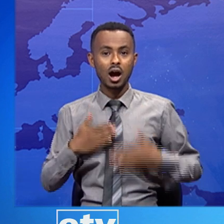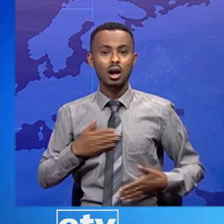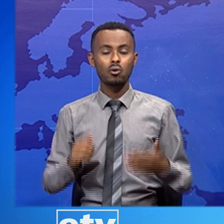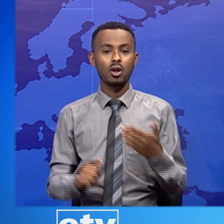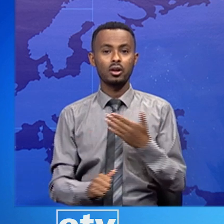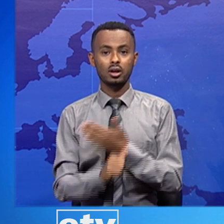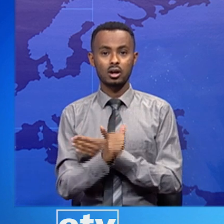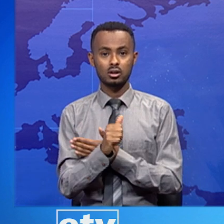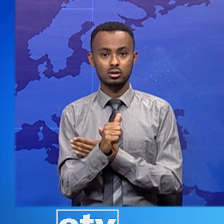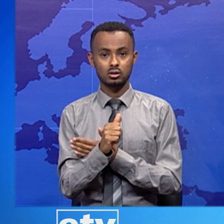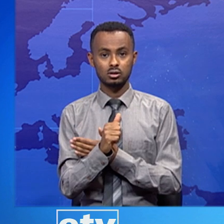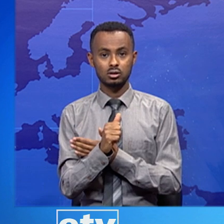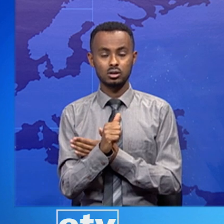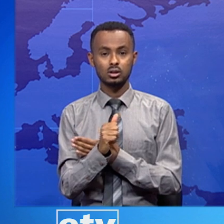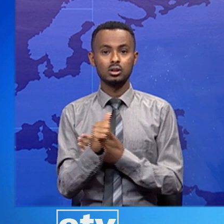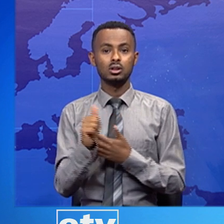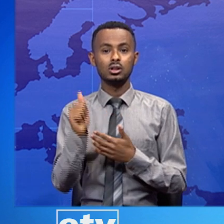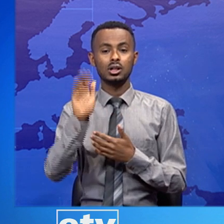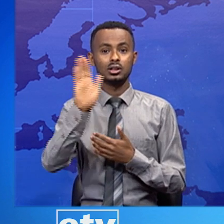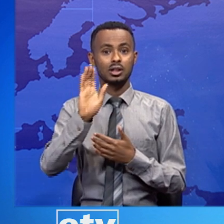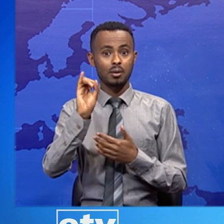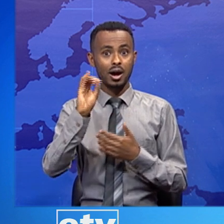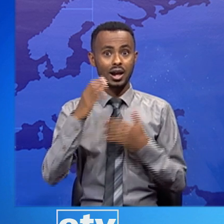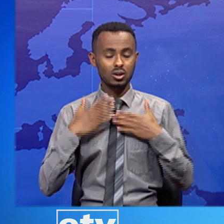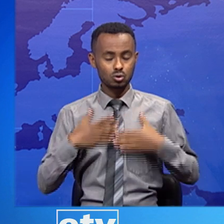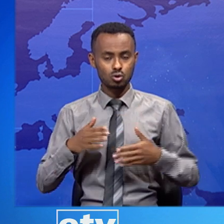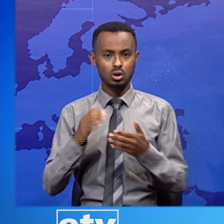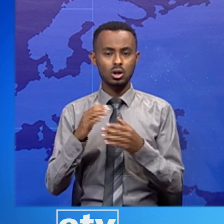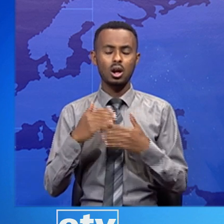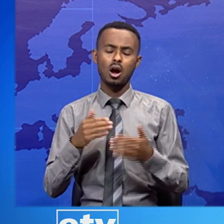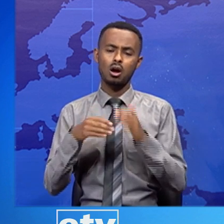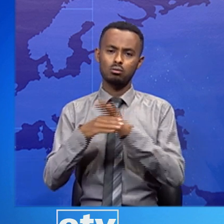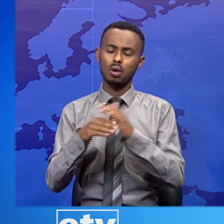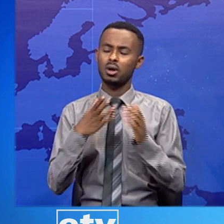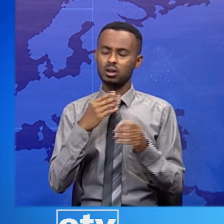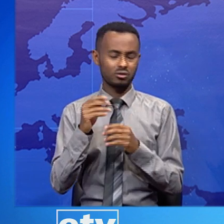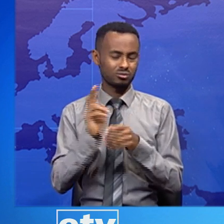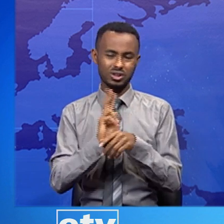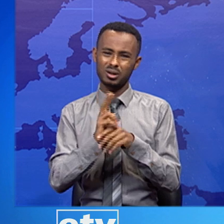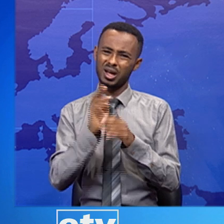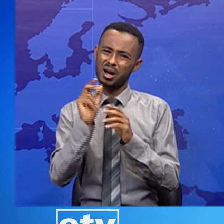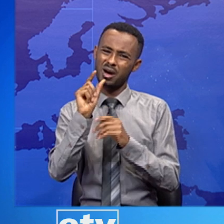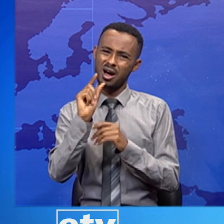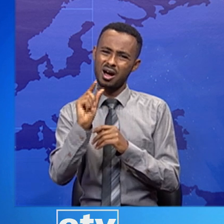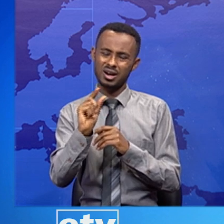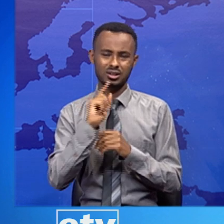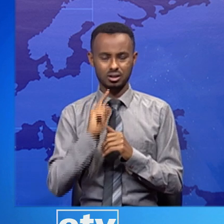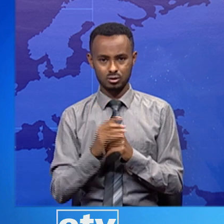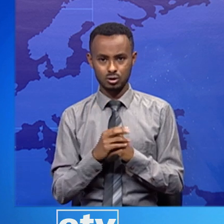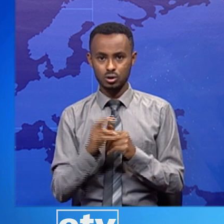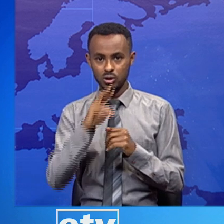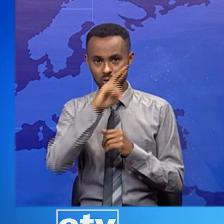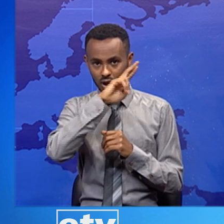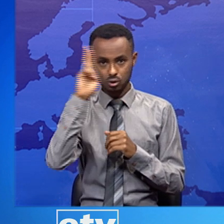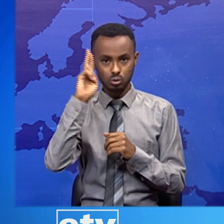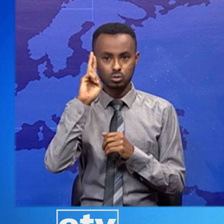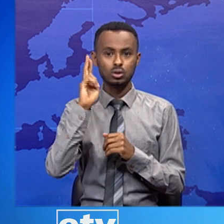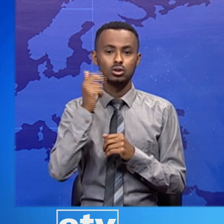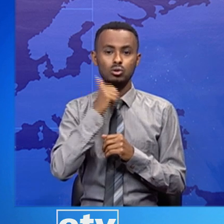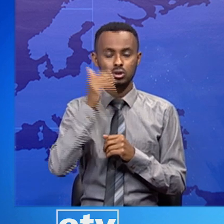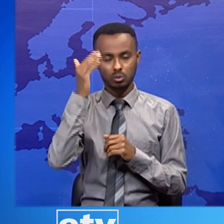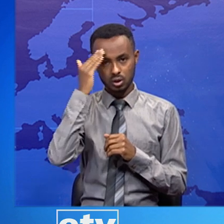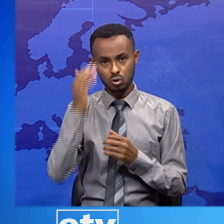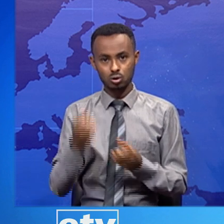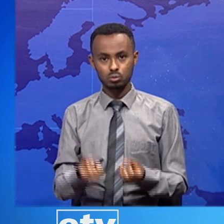የሴት አካል ጉዳተኛ ገጸ ባህሪያት ውክልና በአማርኛ ፊልሞች ላይ በጣም አናሳ ነው። ምክንያቱም